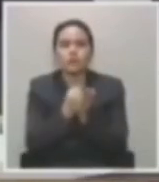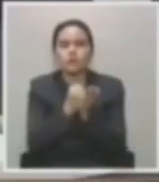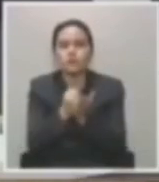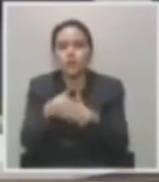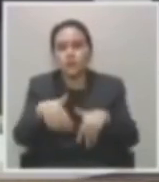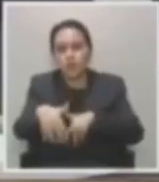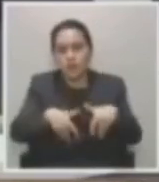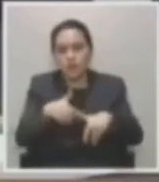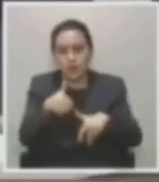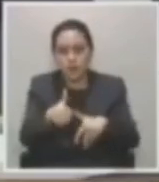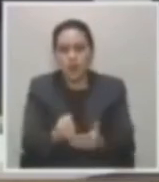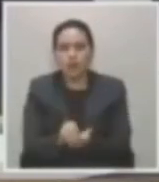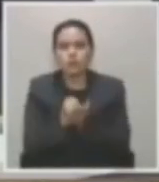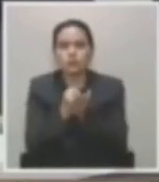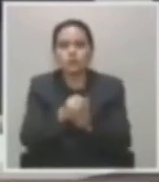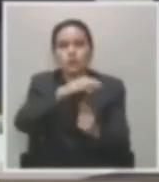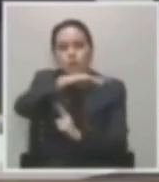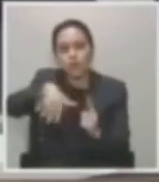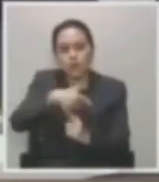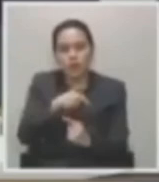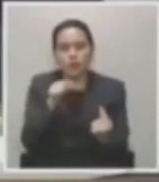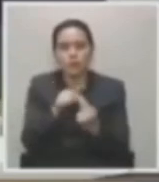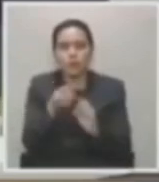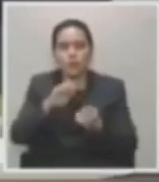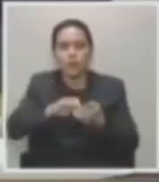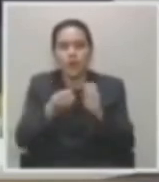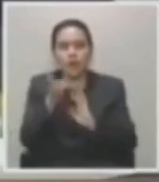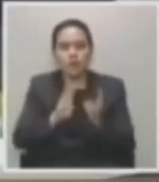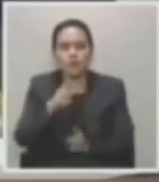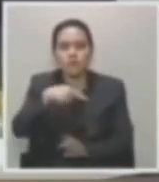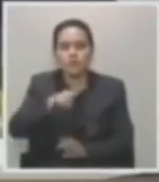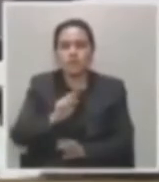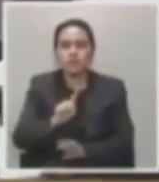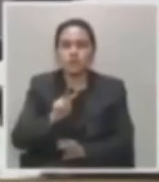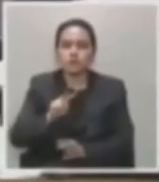และก็ช่วยทั้งสิ่งแวดล้อมในเรื่องของ PM 2.5 ครับท่านประธานครับขอกราบขอบพระคุณครับ ครับ